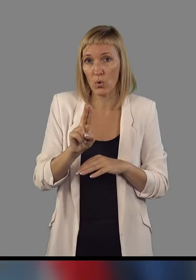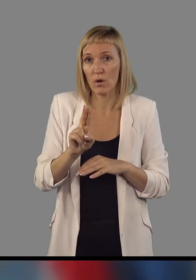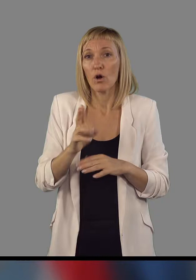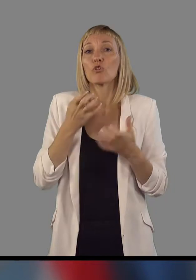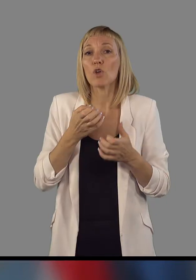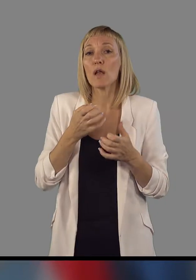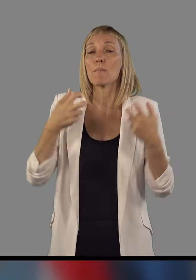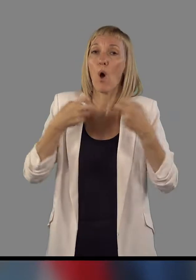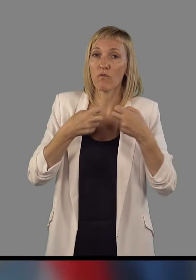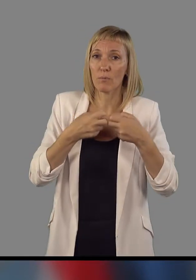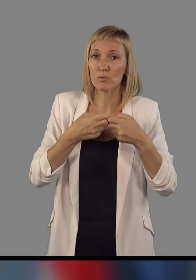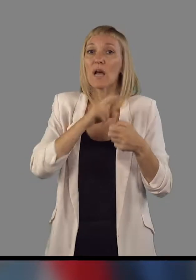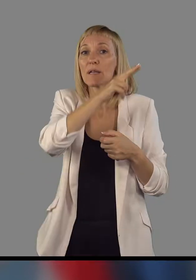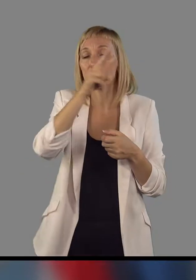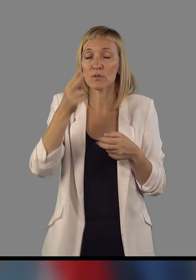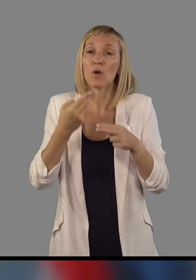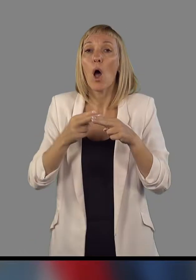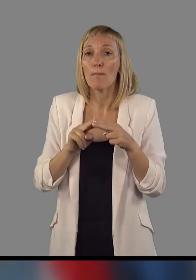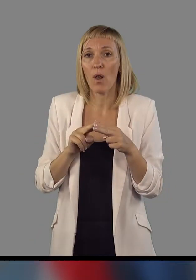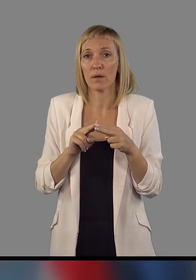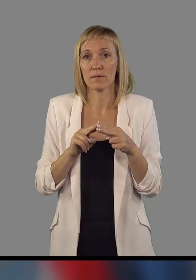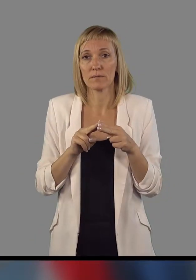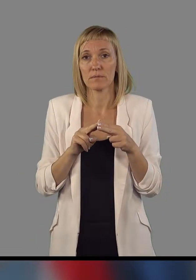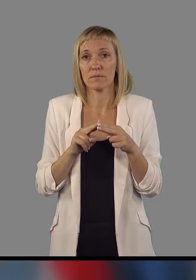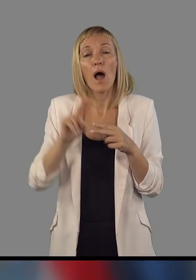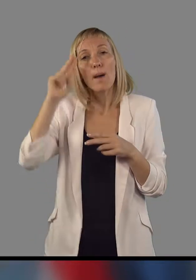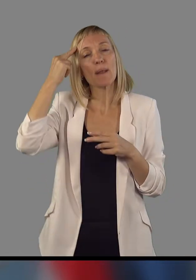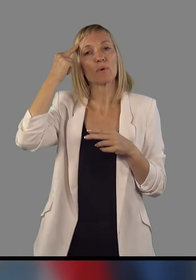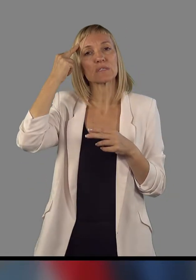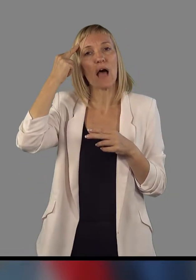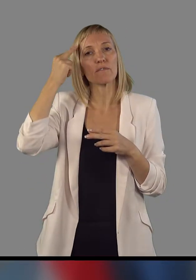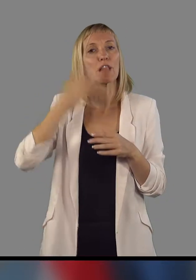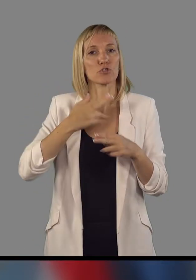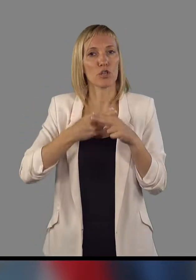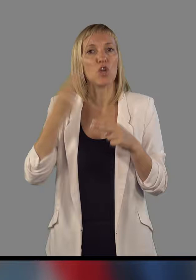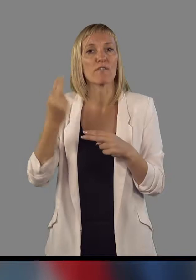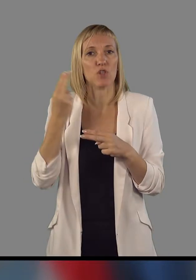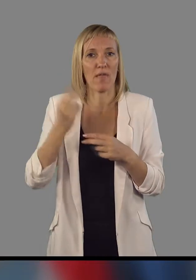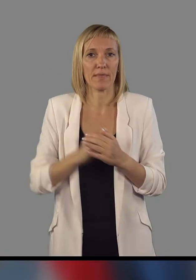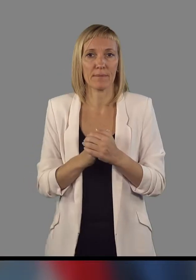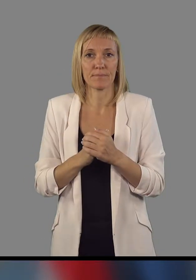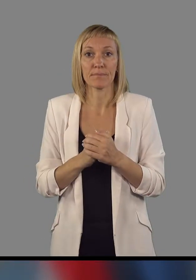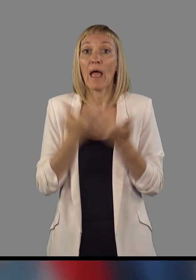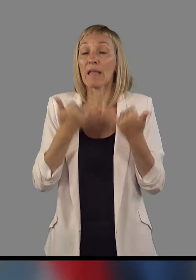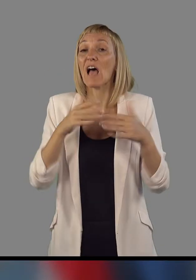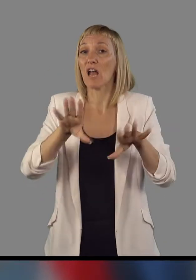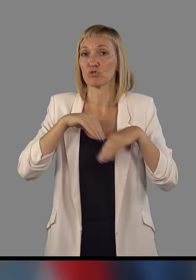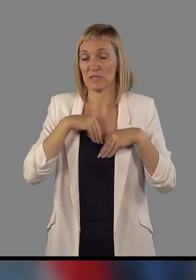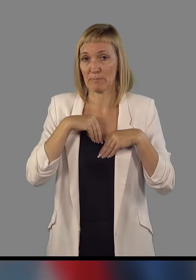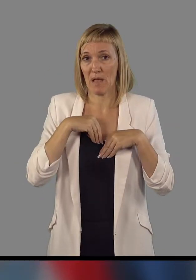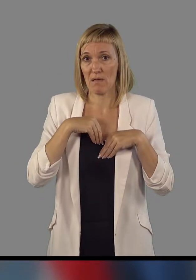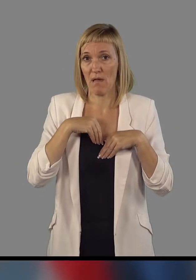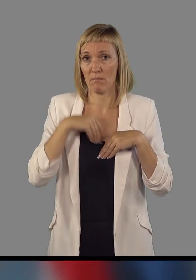predsedovanjem postati v Bruslju in pa tudi drugje bolj prepoznavni.